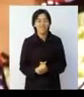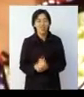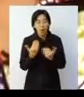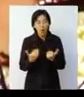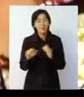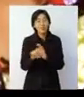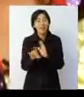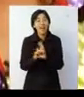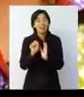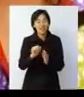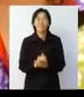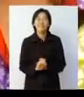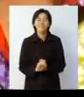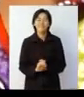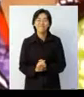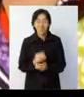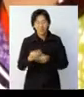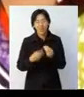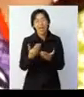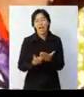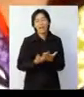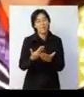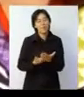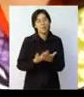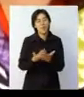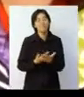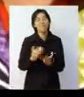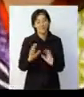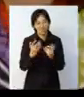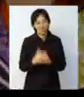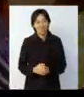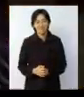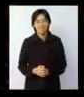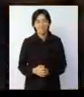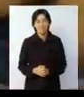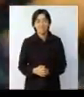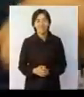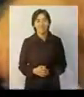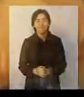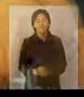พราะมันวันนี้มันวันสุดท้ายแล้วใช่ไหมนั่นแหละเขาจะขายให้หมด